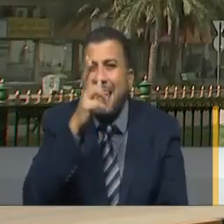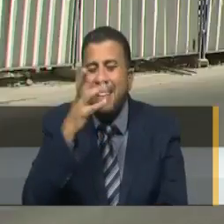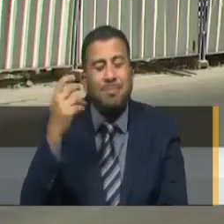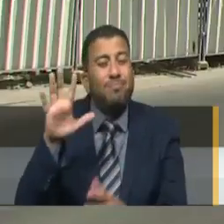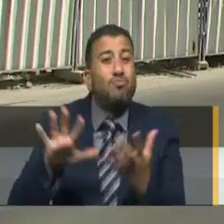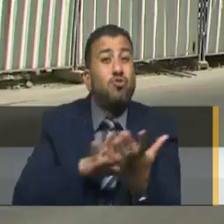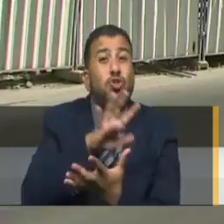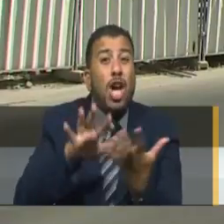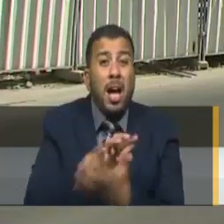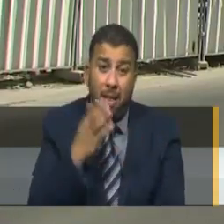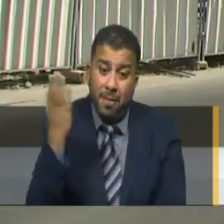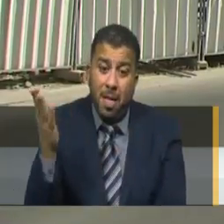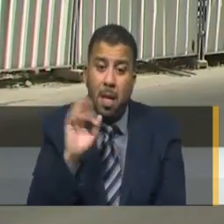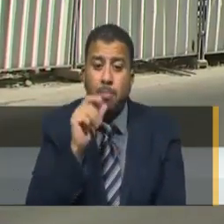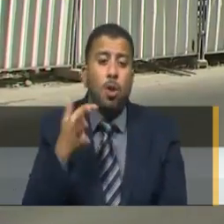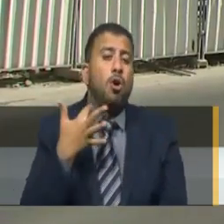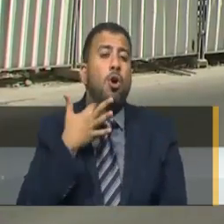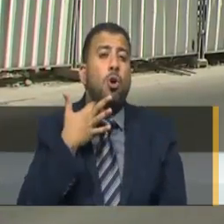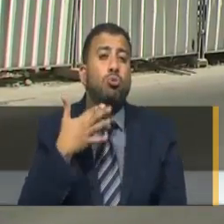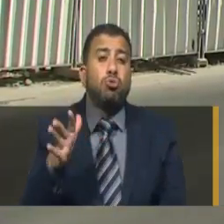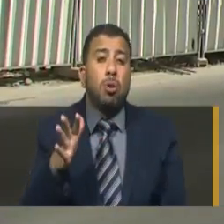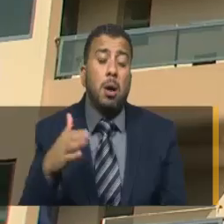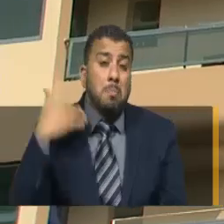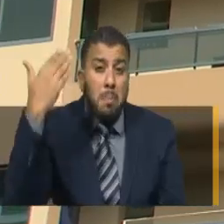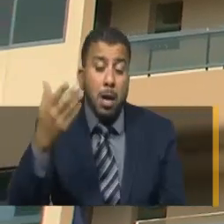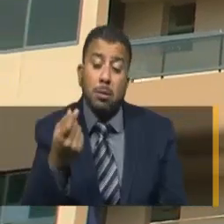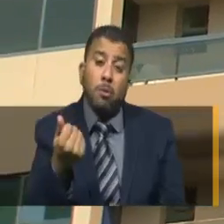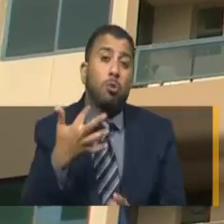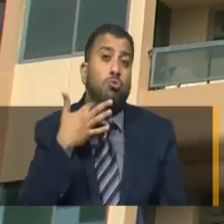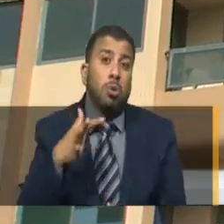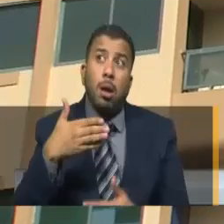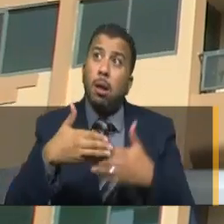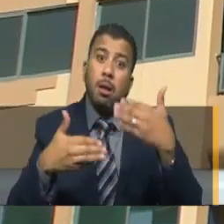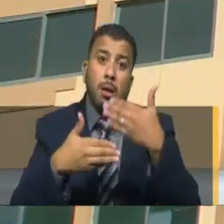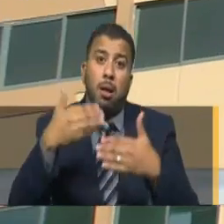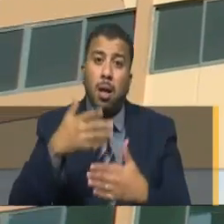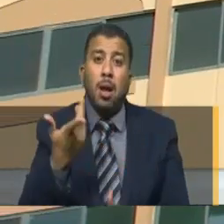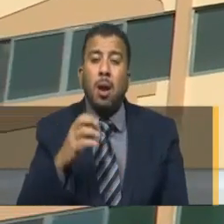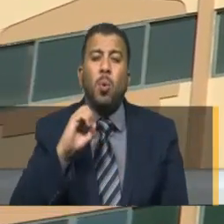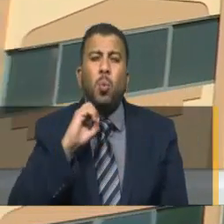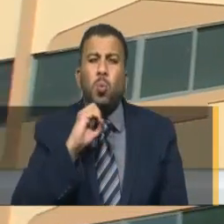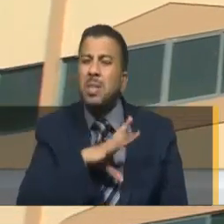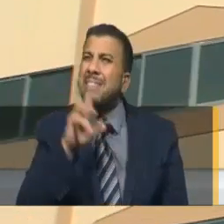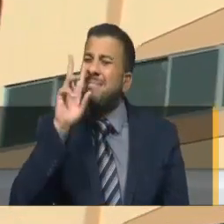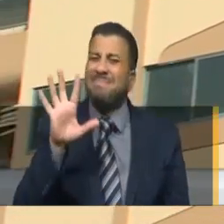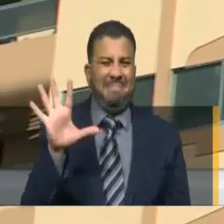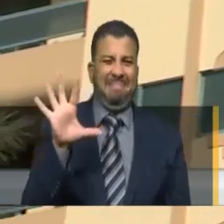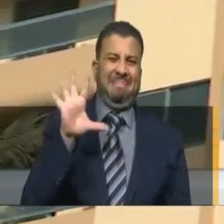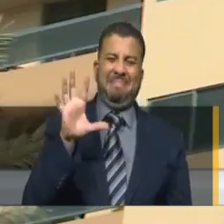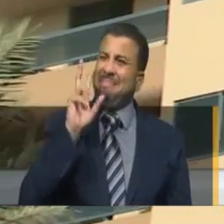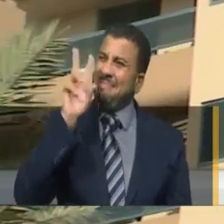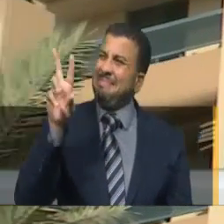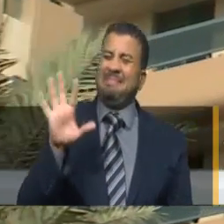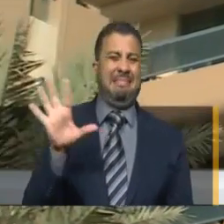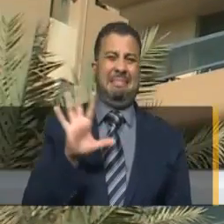المشاكل التي قد تصل إلى خسائر بشرية ومالية، ناهيك عن التلوث البصري وتشويه الوجه